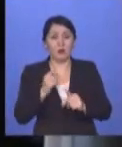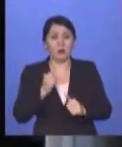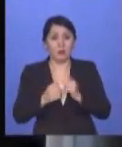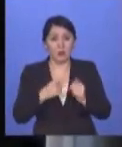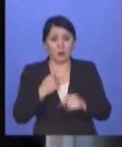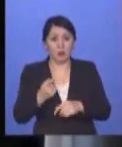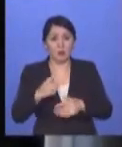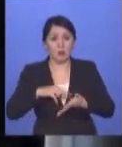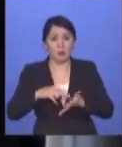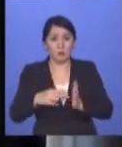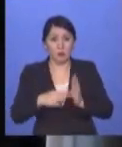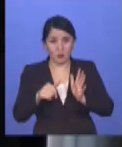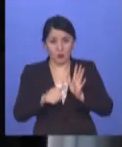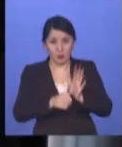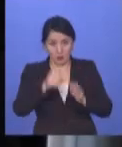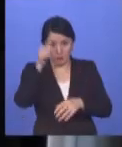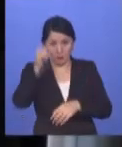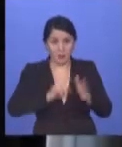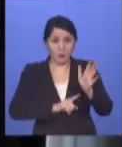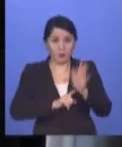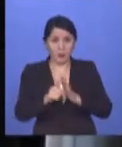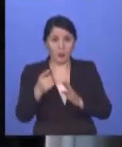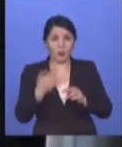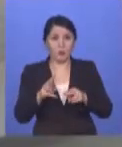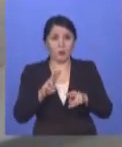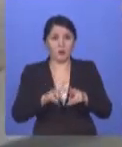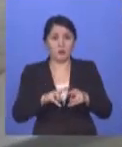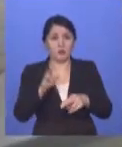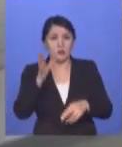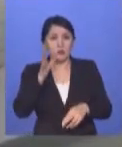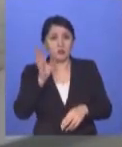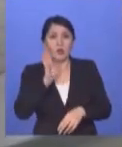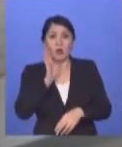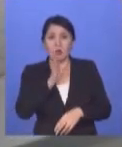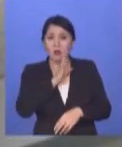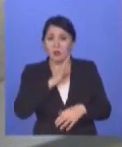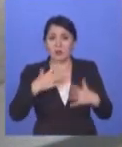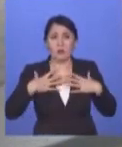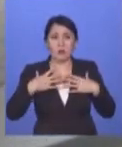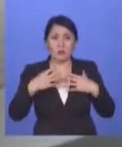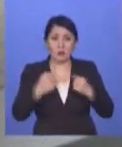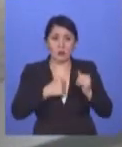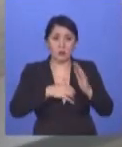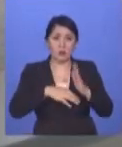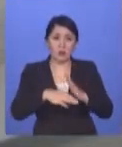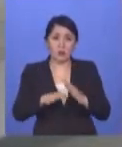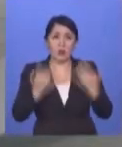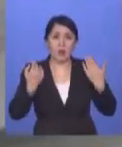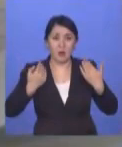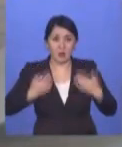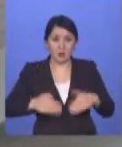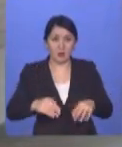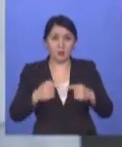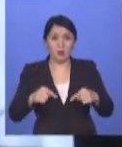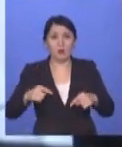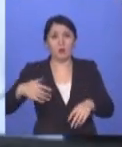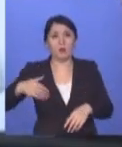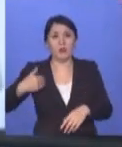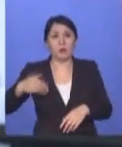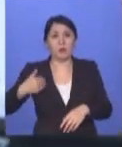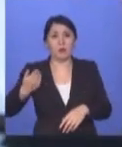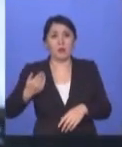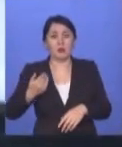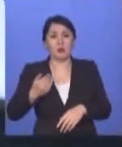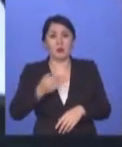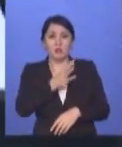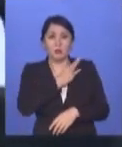жиі қайталайды. Жоспарлау 6 ай бұрын басталуы керек. Осы уақыттың ішінде ана денсаулығын жақсарту үшін ағзадағы түрлі дәрумендер